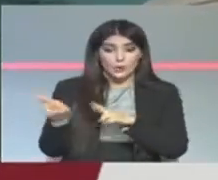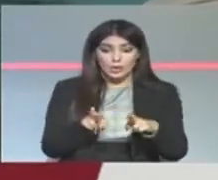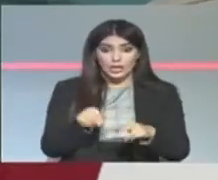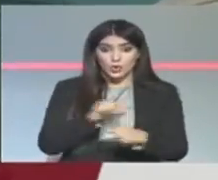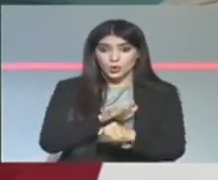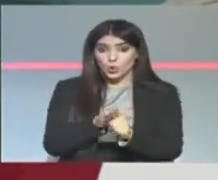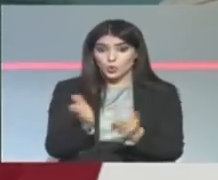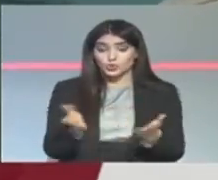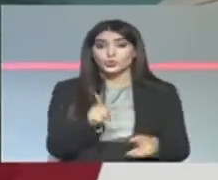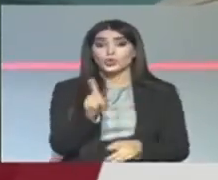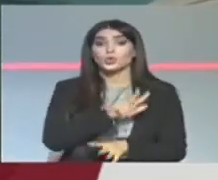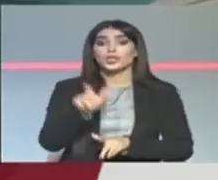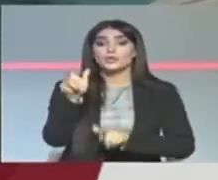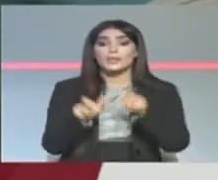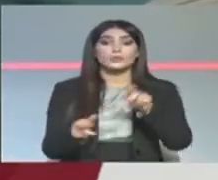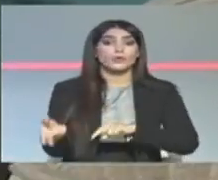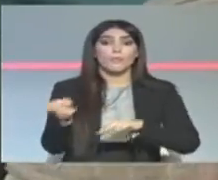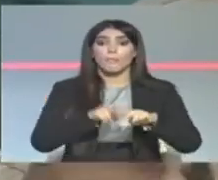الوفاه